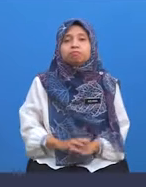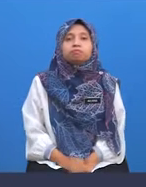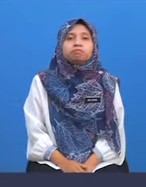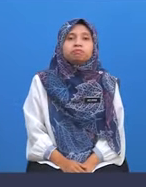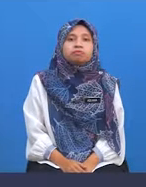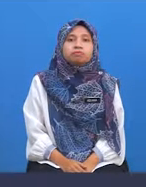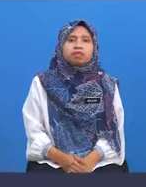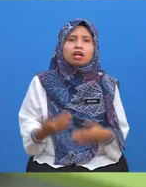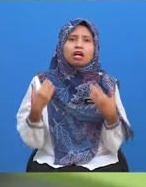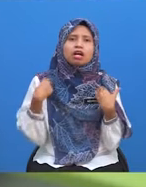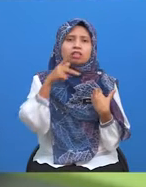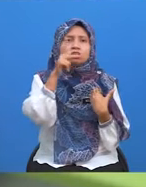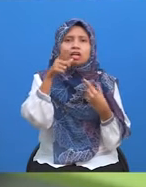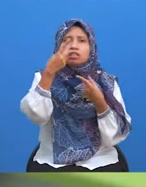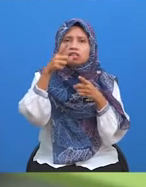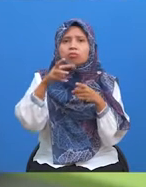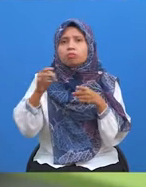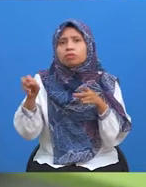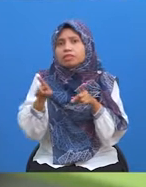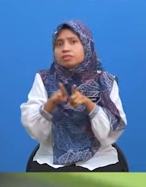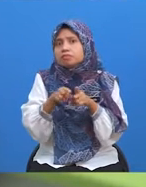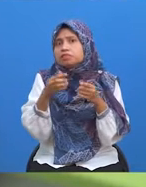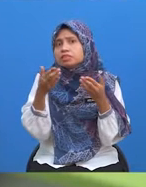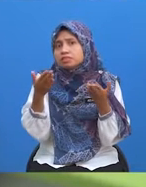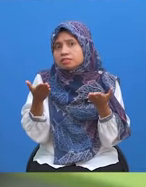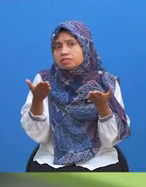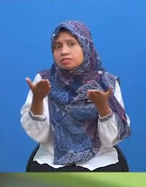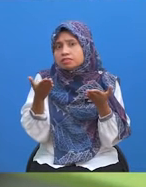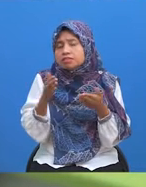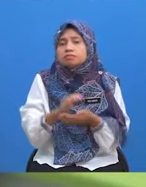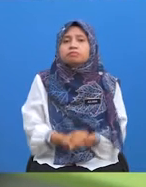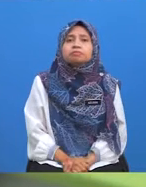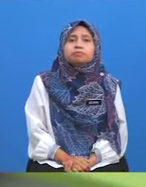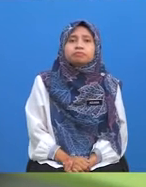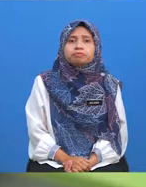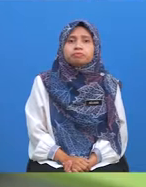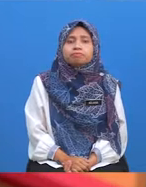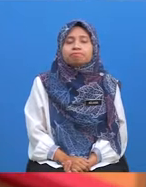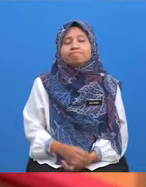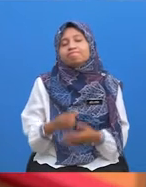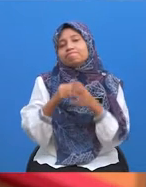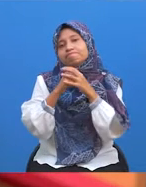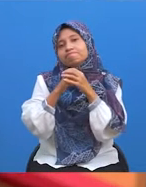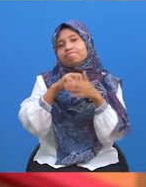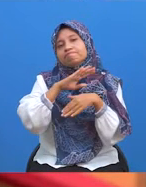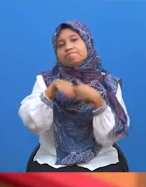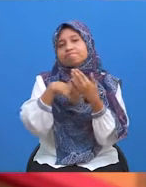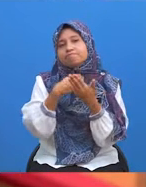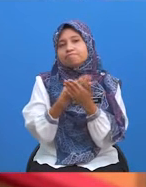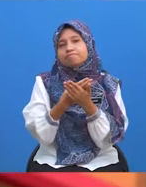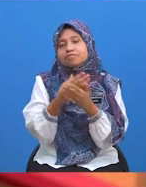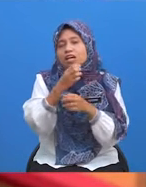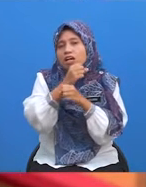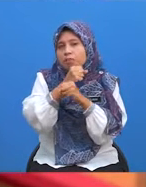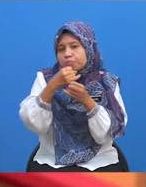skrin? Tahniah semua kerana dapat melukis graf dengan tepat. Mari kita